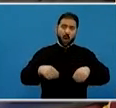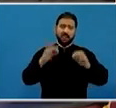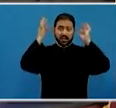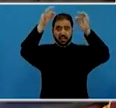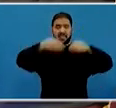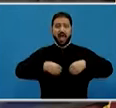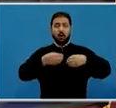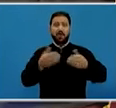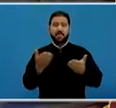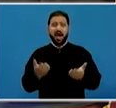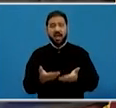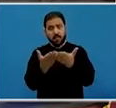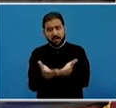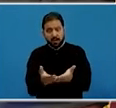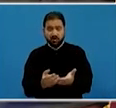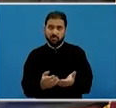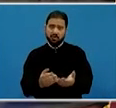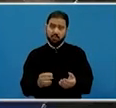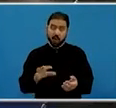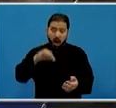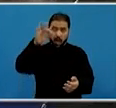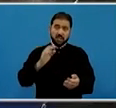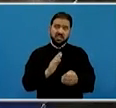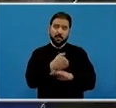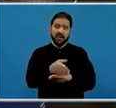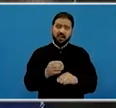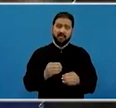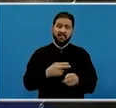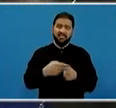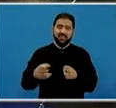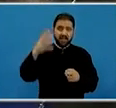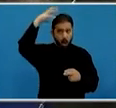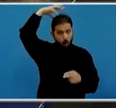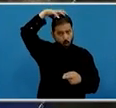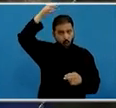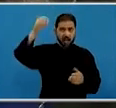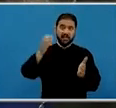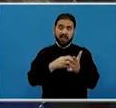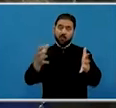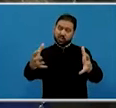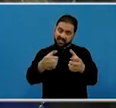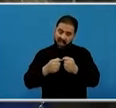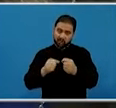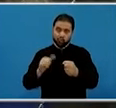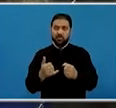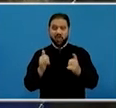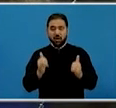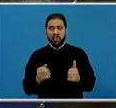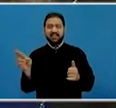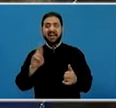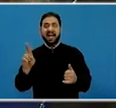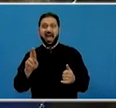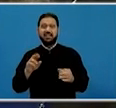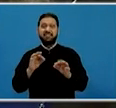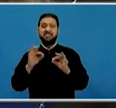Dumnezeu, inclusiv prin taina Sfintei Cununii, trebuie să ți-o asumi și este de dorit ca această relație între soți să se